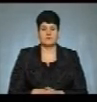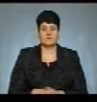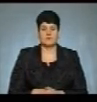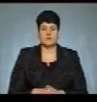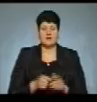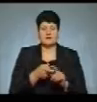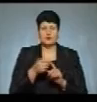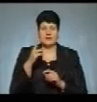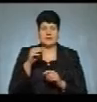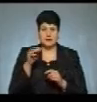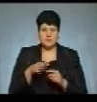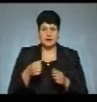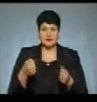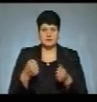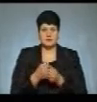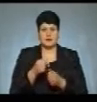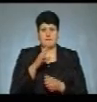Внаслідок ДТП пошкоджена й маршрутка.